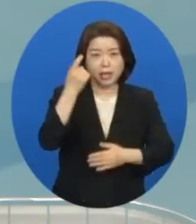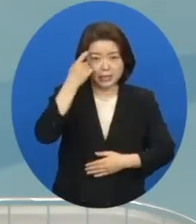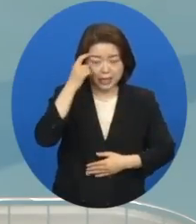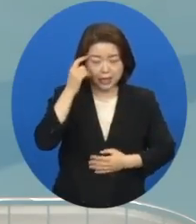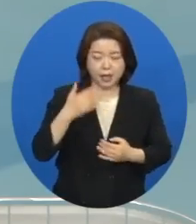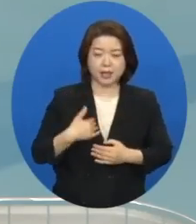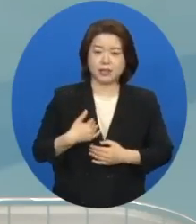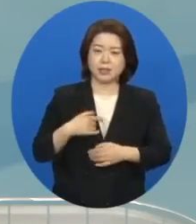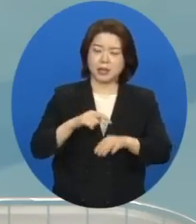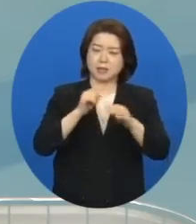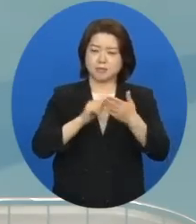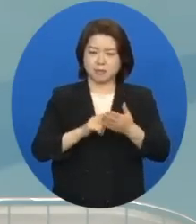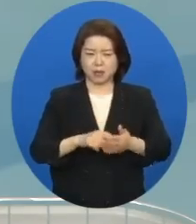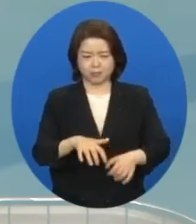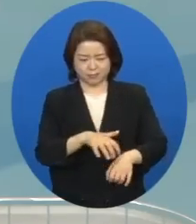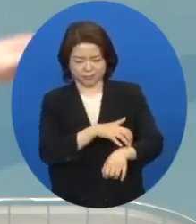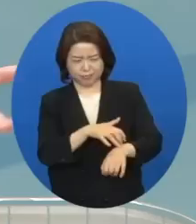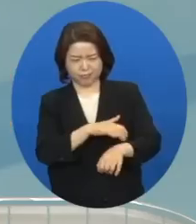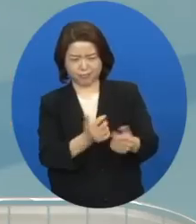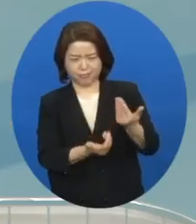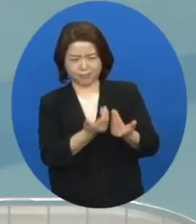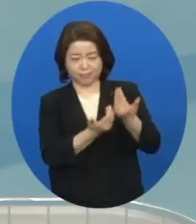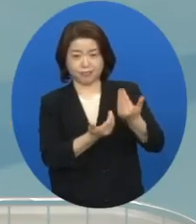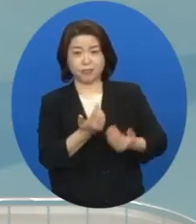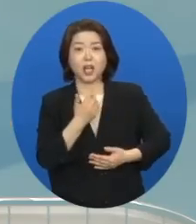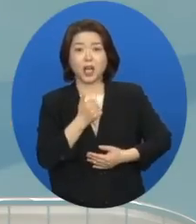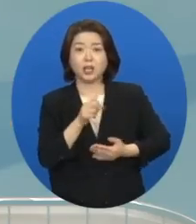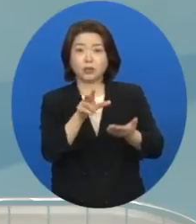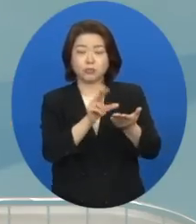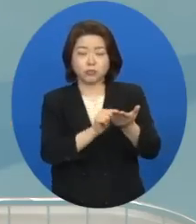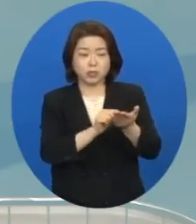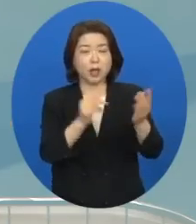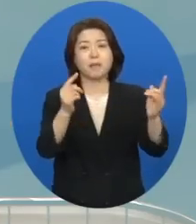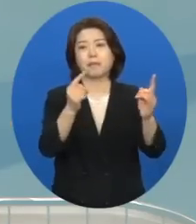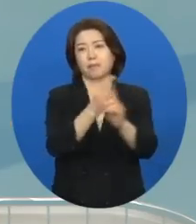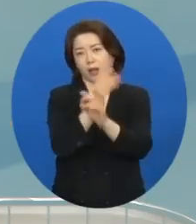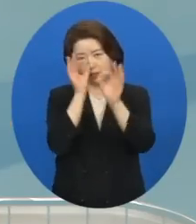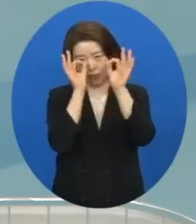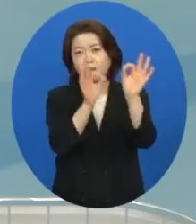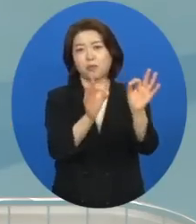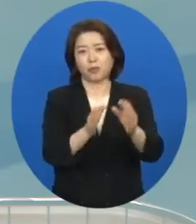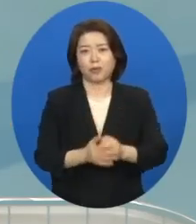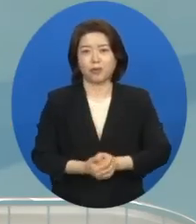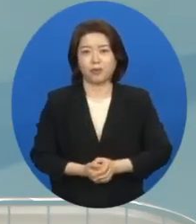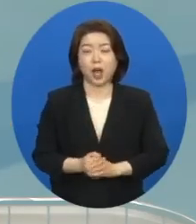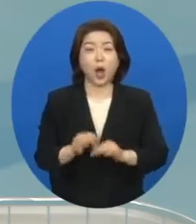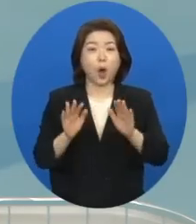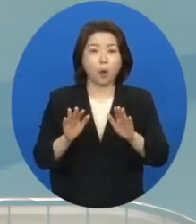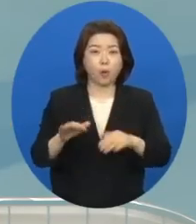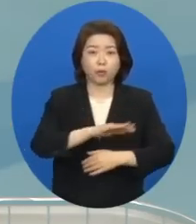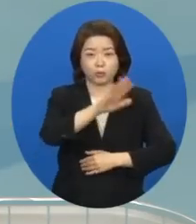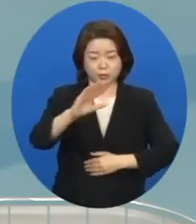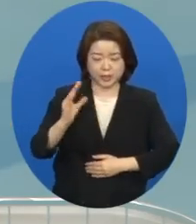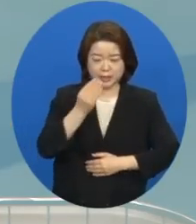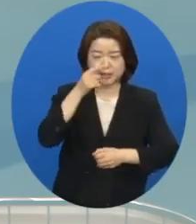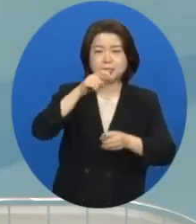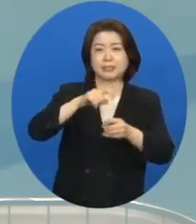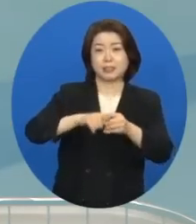내 마음을 힘들게 한 문제가 다 달리 보인다는 거. 오늘 우리는 성찬을